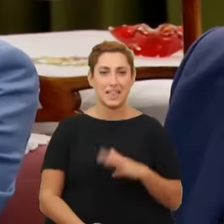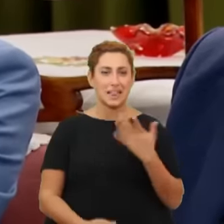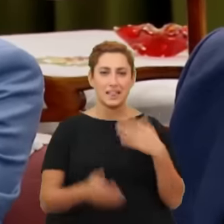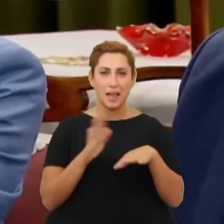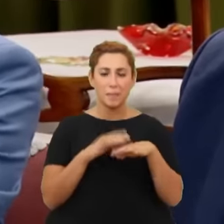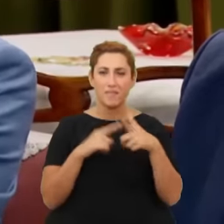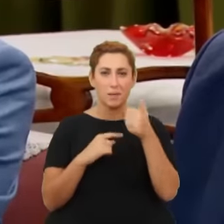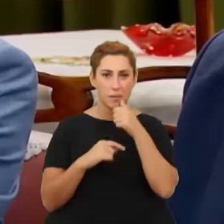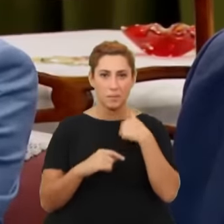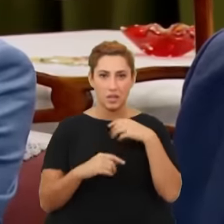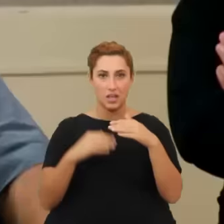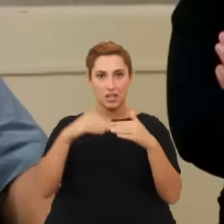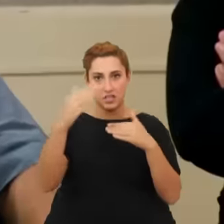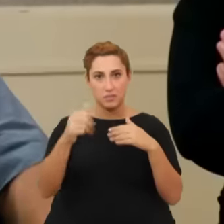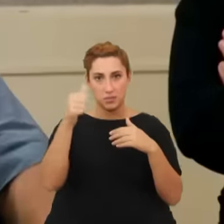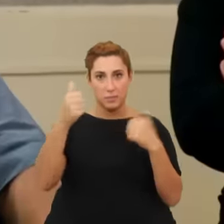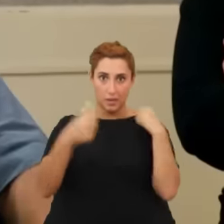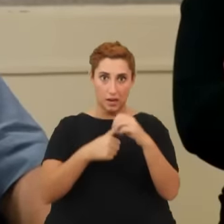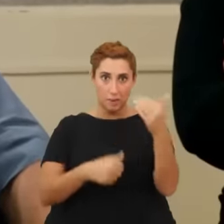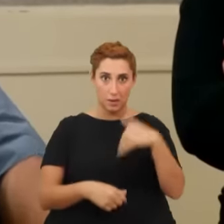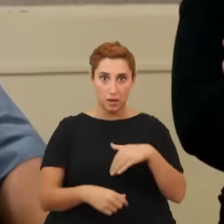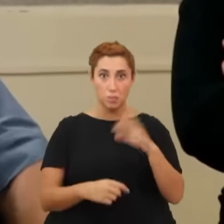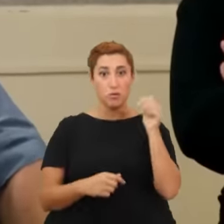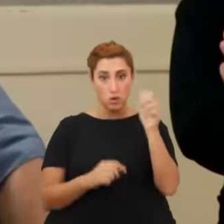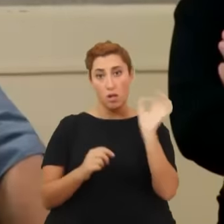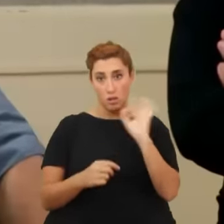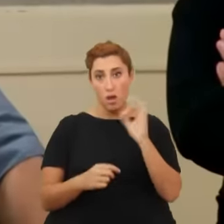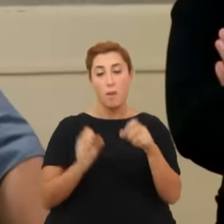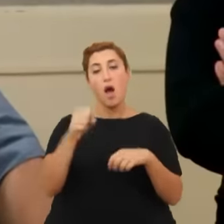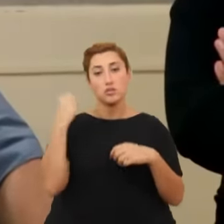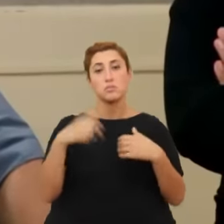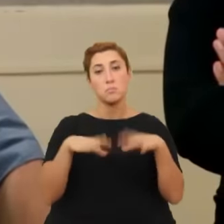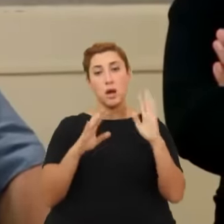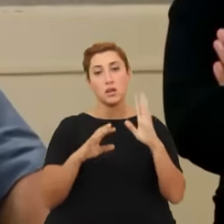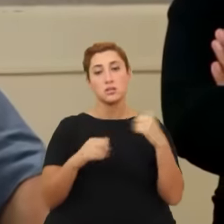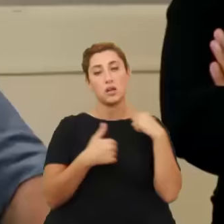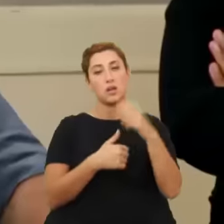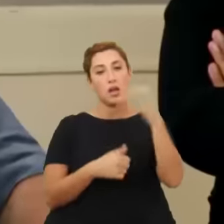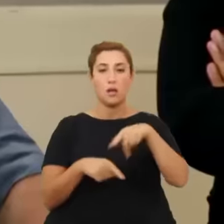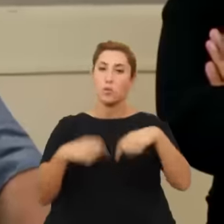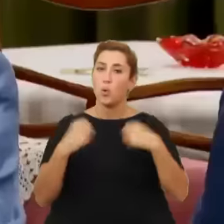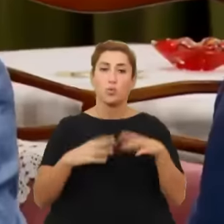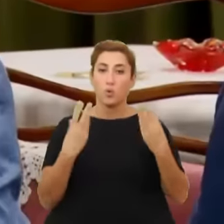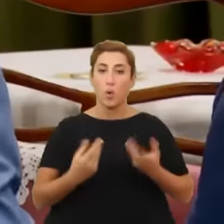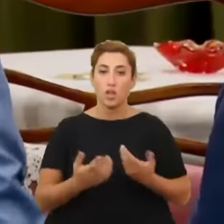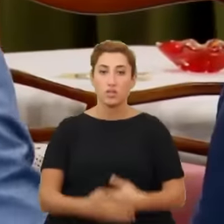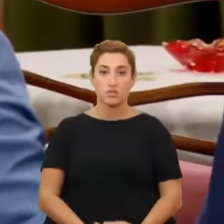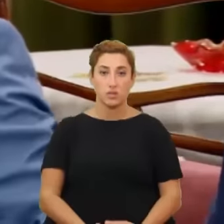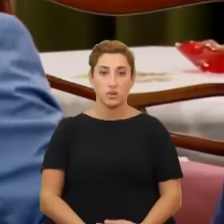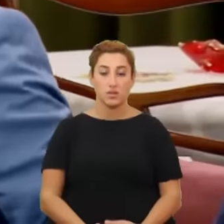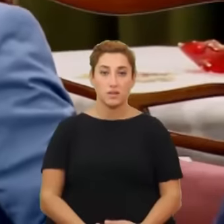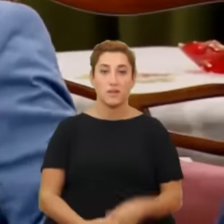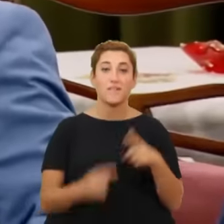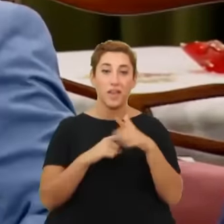Ne yapayım Fehmi baba? Çıkıp çalıp mı geleyim? Bir daha mı çalayım? Çal tabii ya. Açmazlarsa yine gelip burada otururuz. Ne olacak ya?